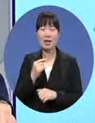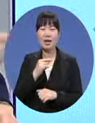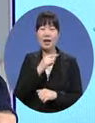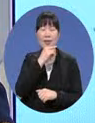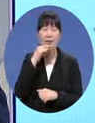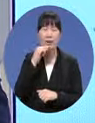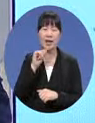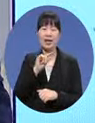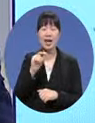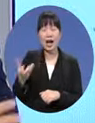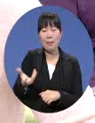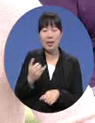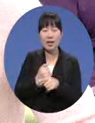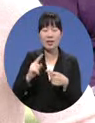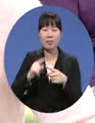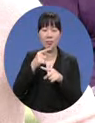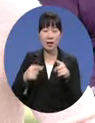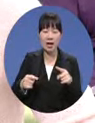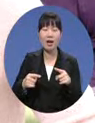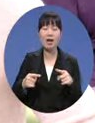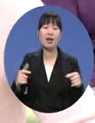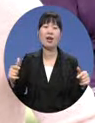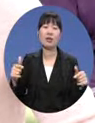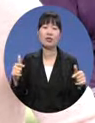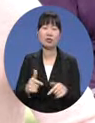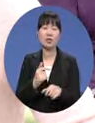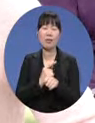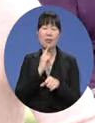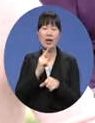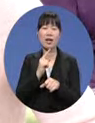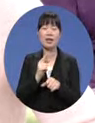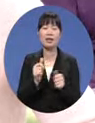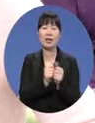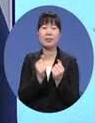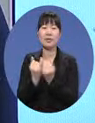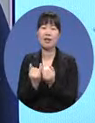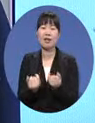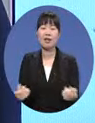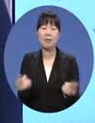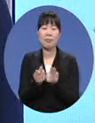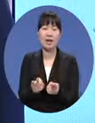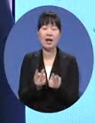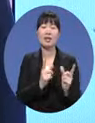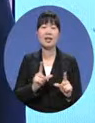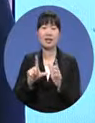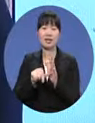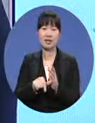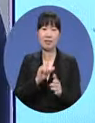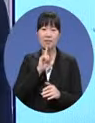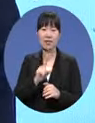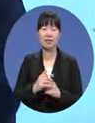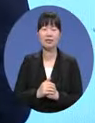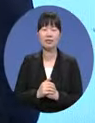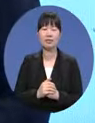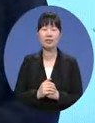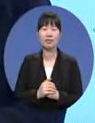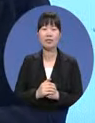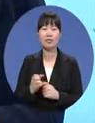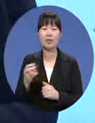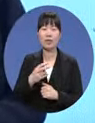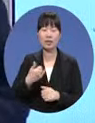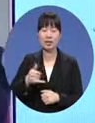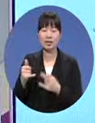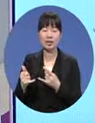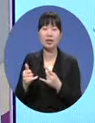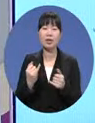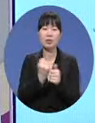생리부스를 반이나 없앴어요. 한 방에만 자도 아세요. 그래서 이 한 방에 써야 되고 그다음에 애들한테도 부모는 한 방을